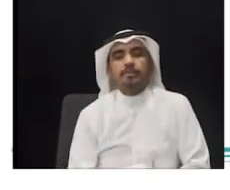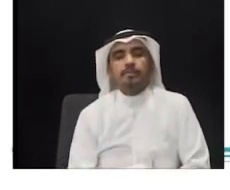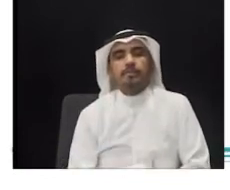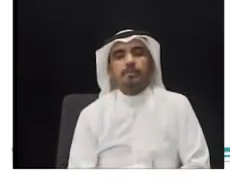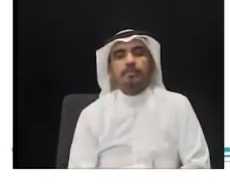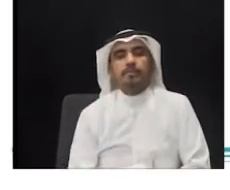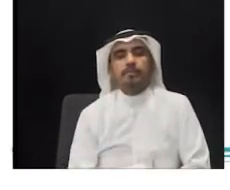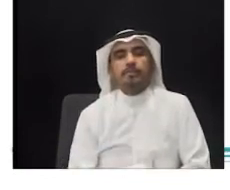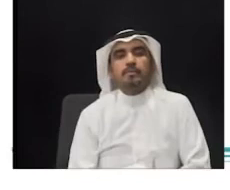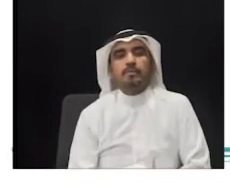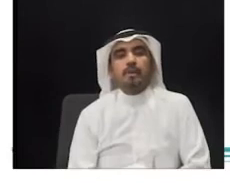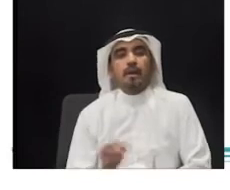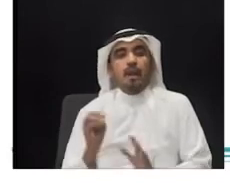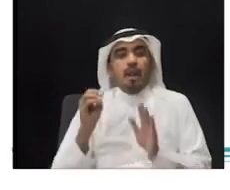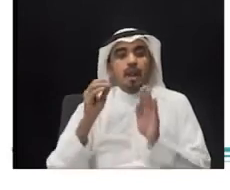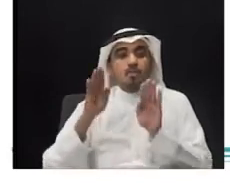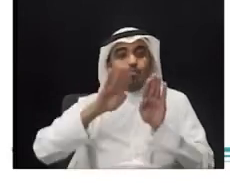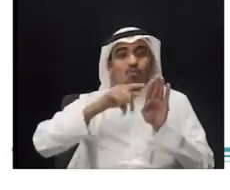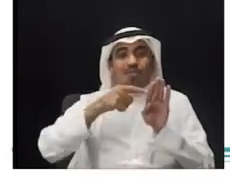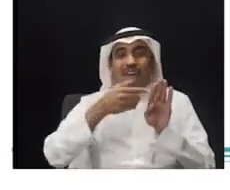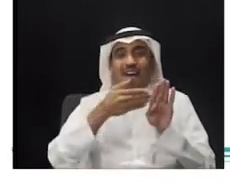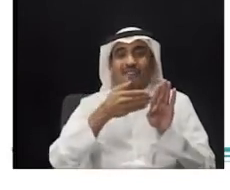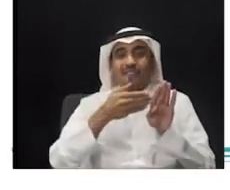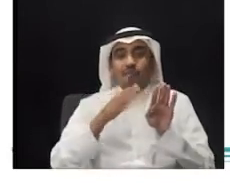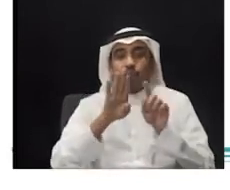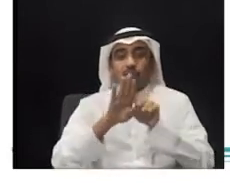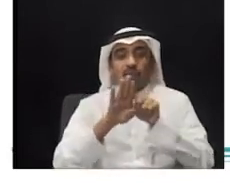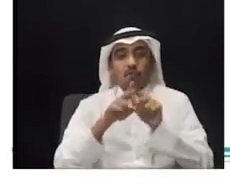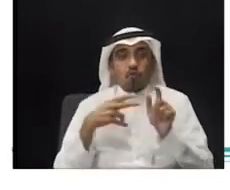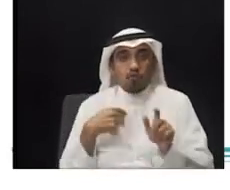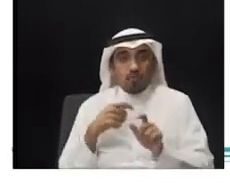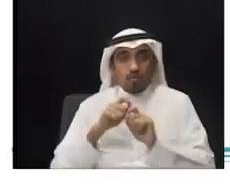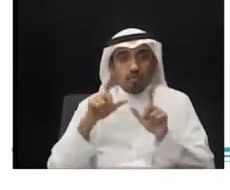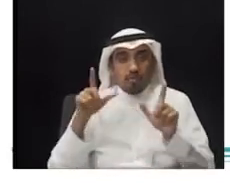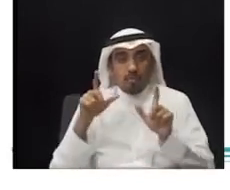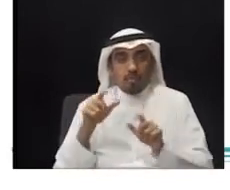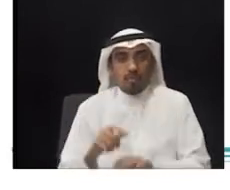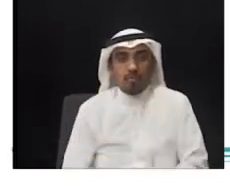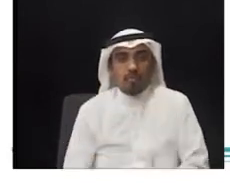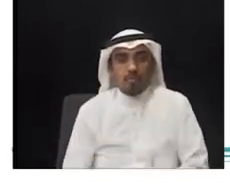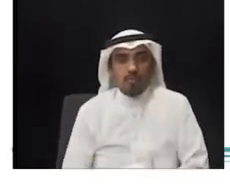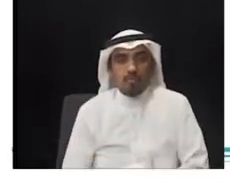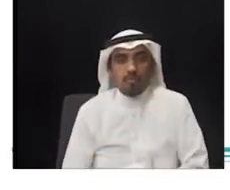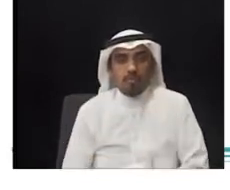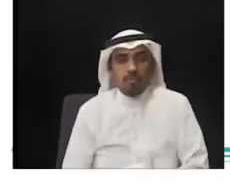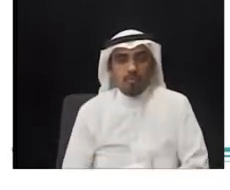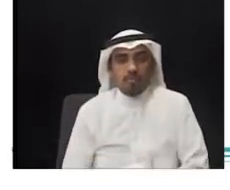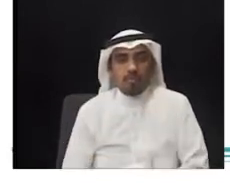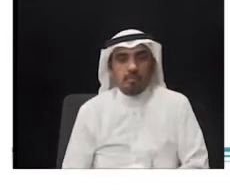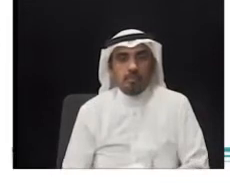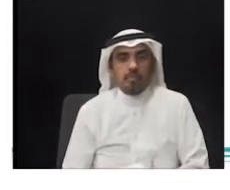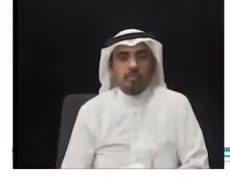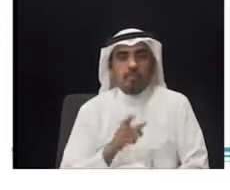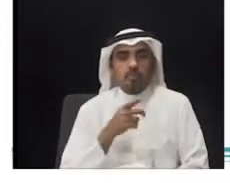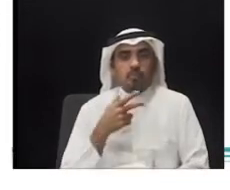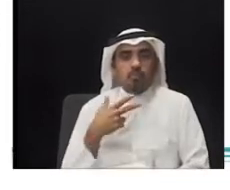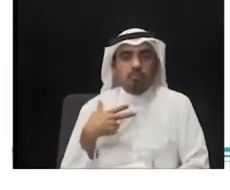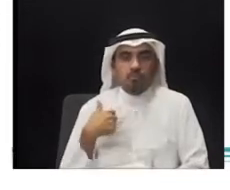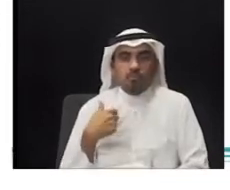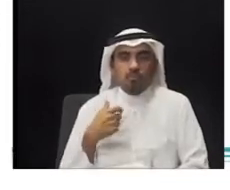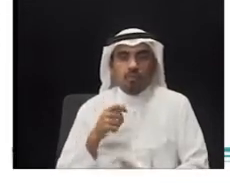مثنى. هل جاء المضاف في الأمثلة السابقة اسما ظاهرا فقط؟